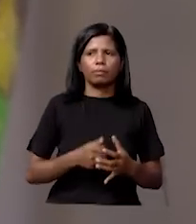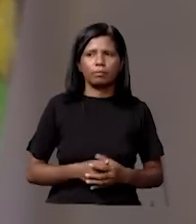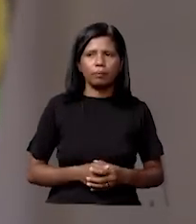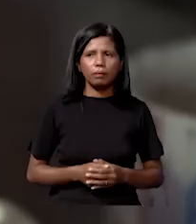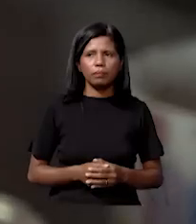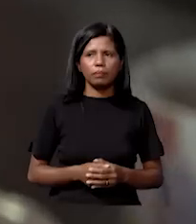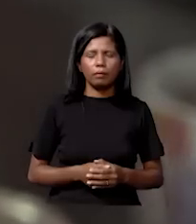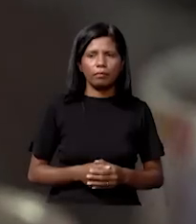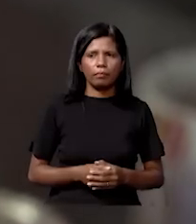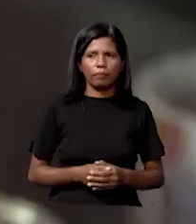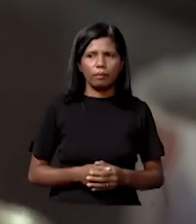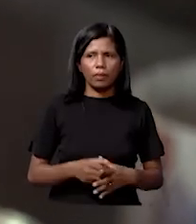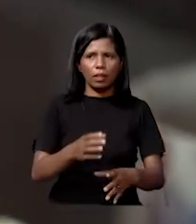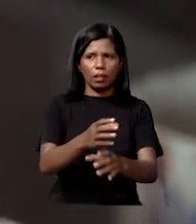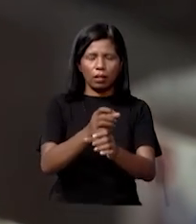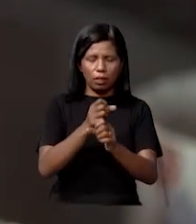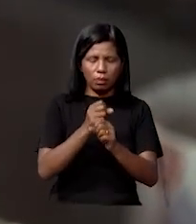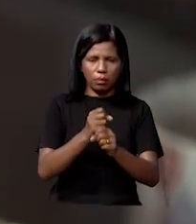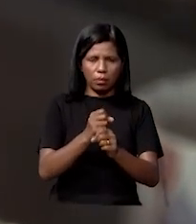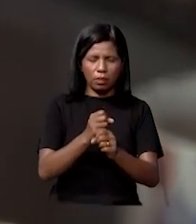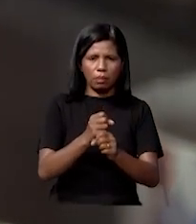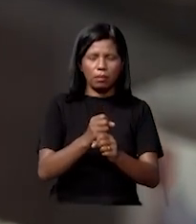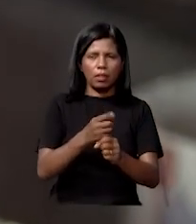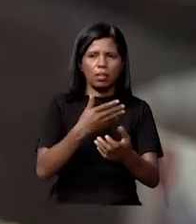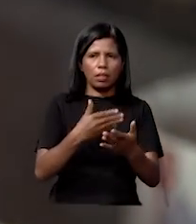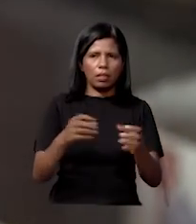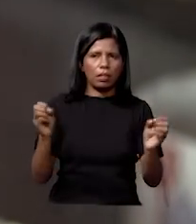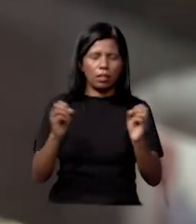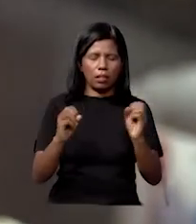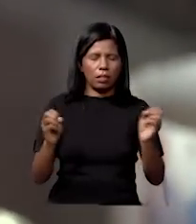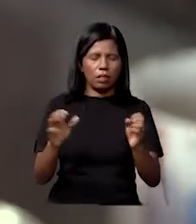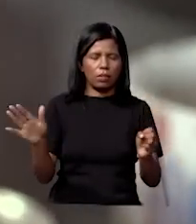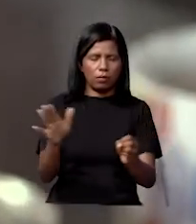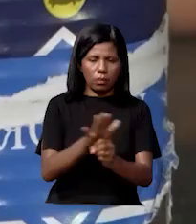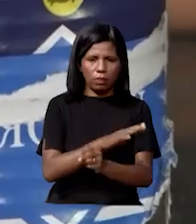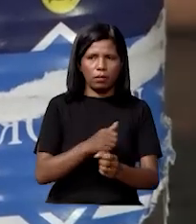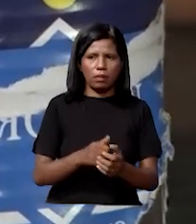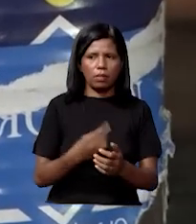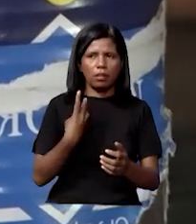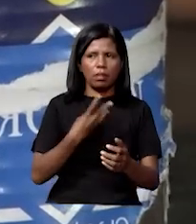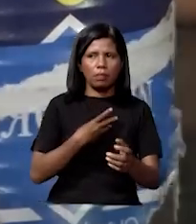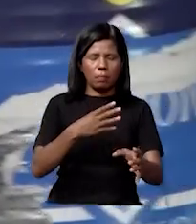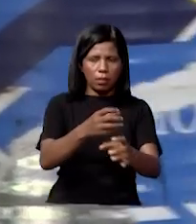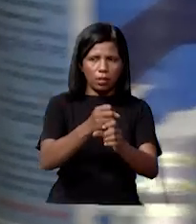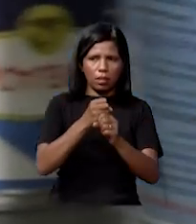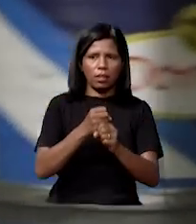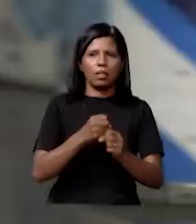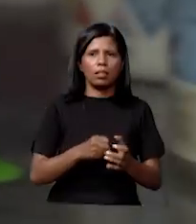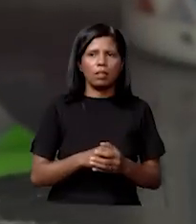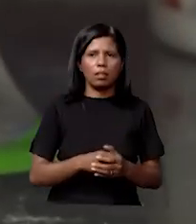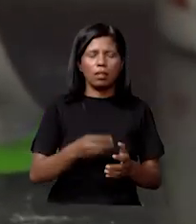ami poti mai reis tu keras lana kunida bahili apel